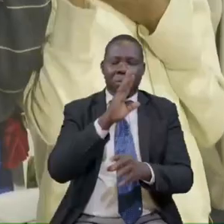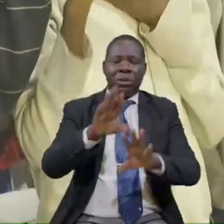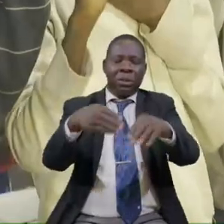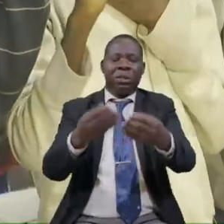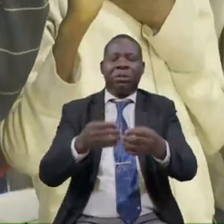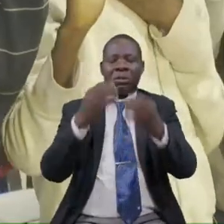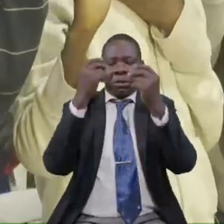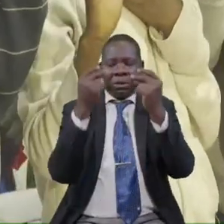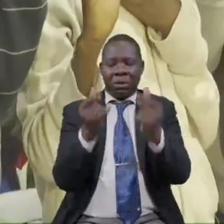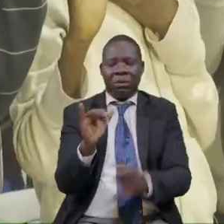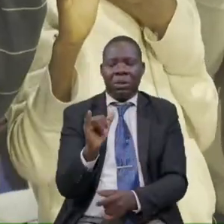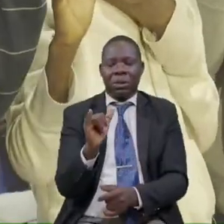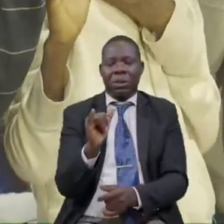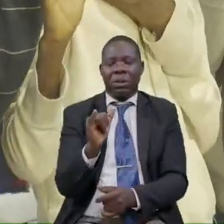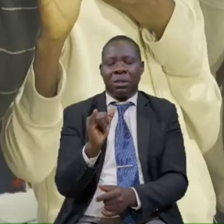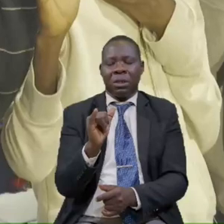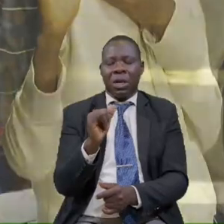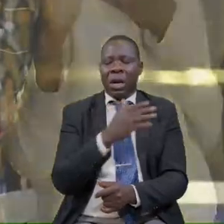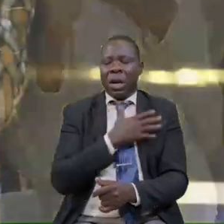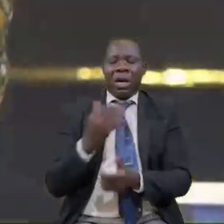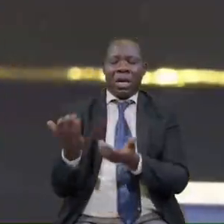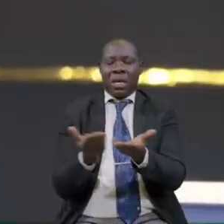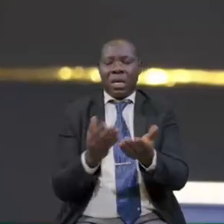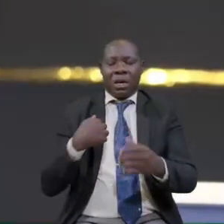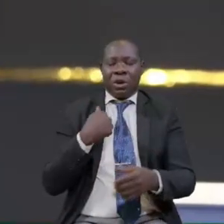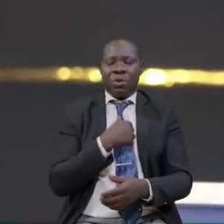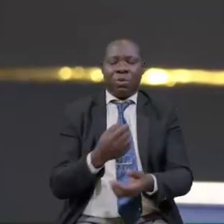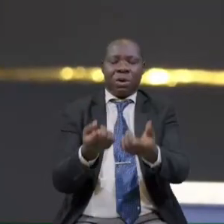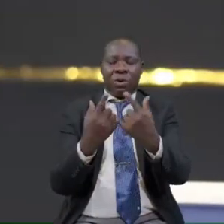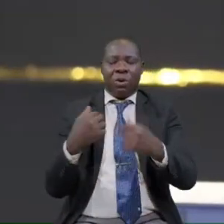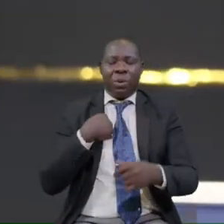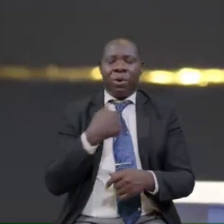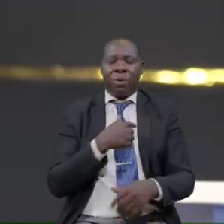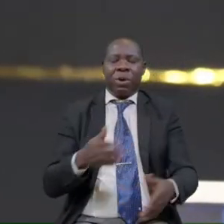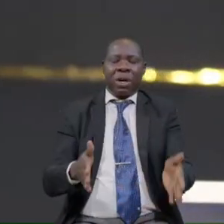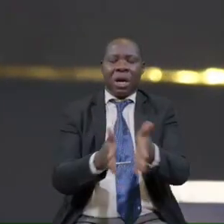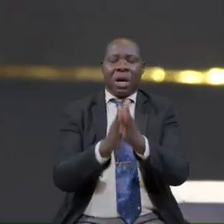accordé instantanément. Nous voici,